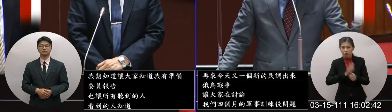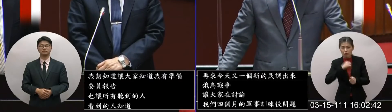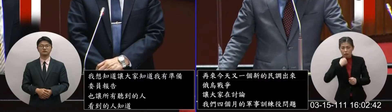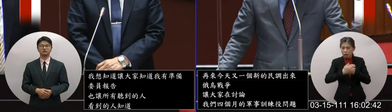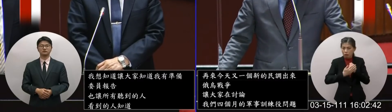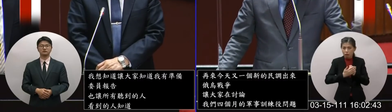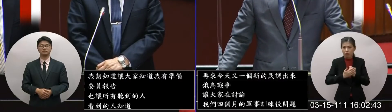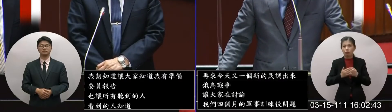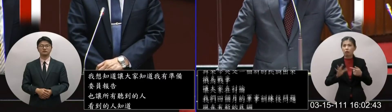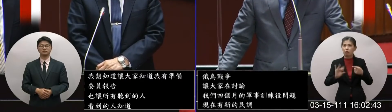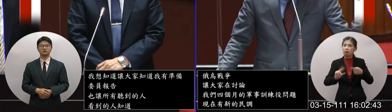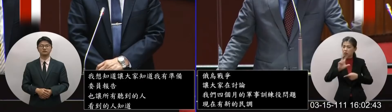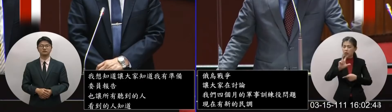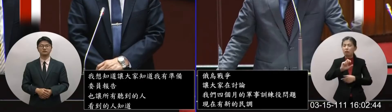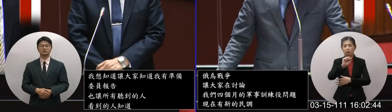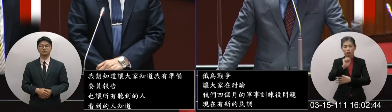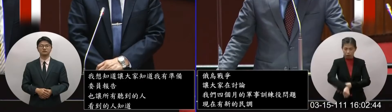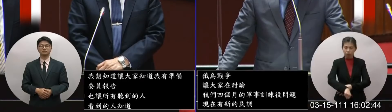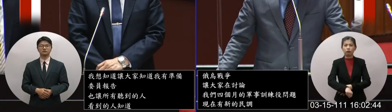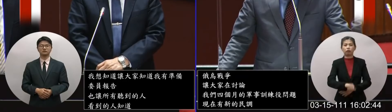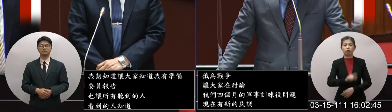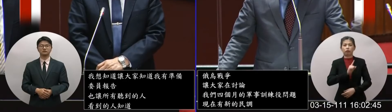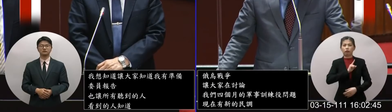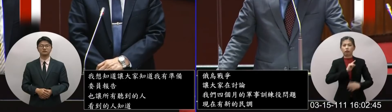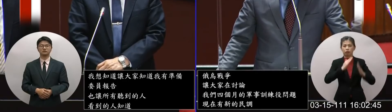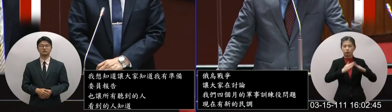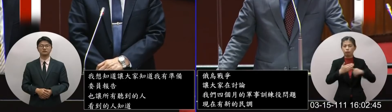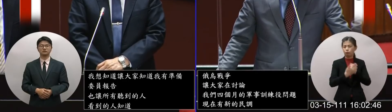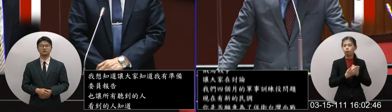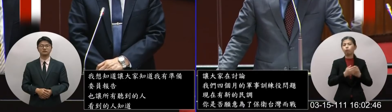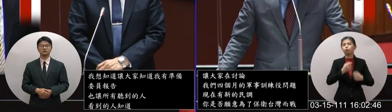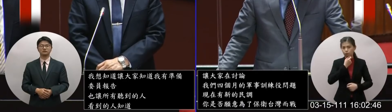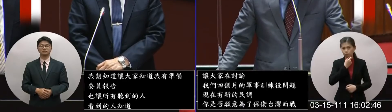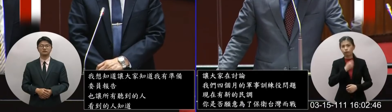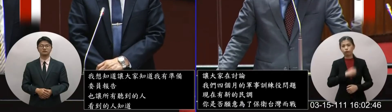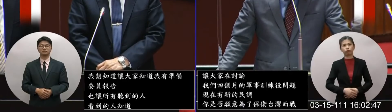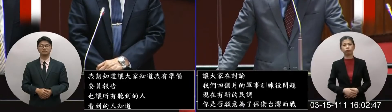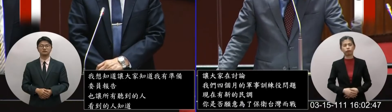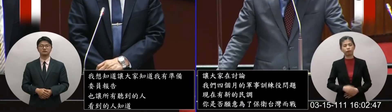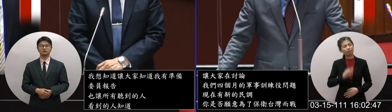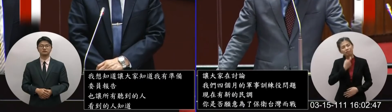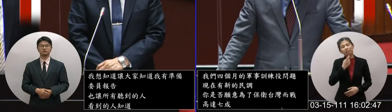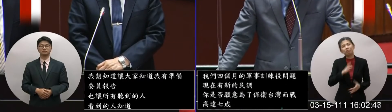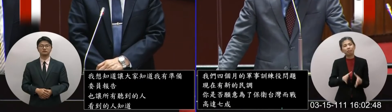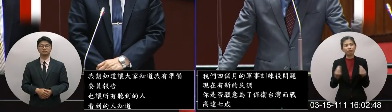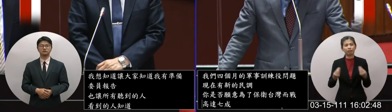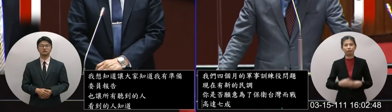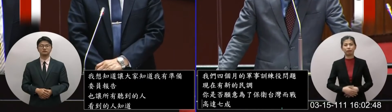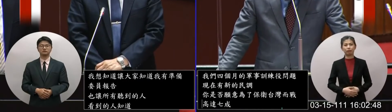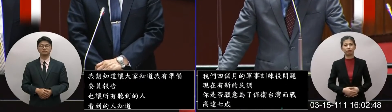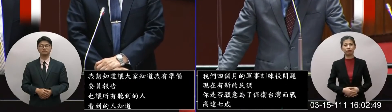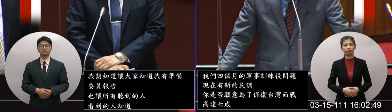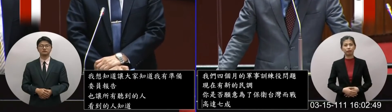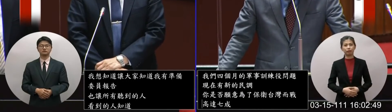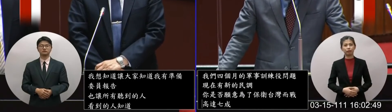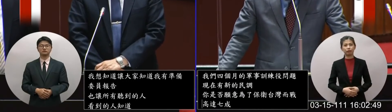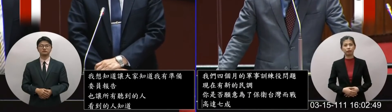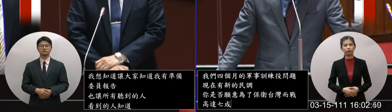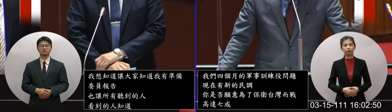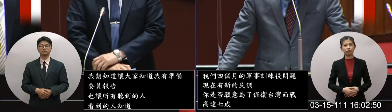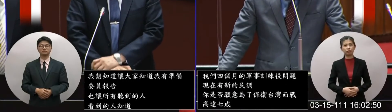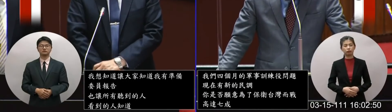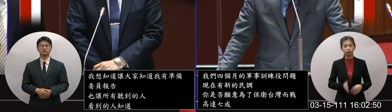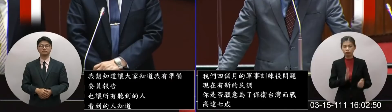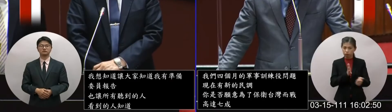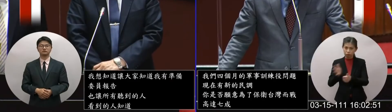战，也愿意保卫自己的家园。我想这是不用怀疑的，然后呢，是